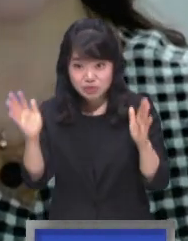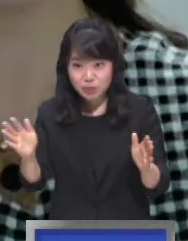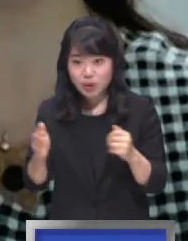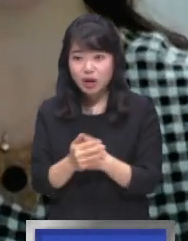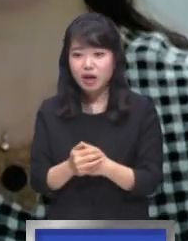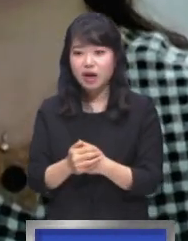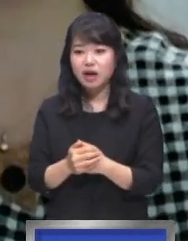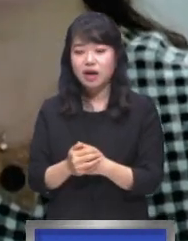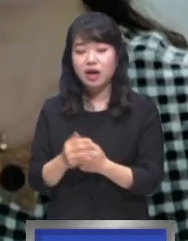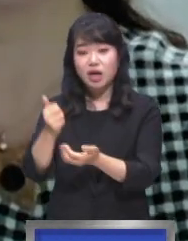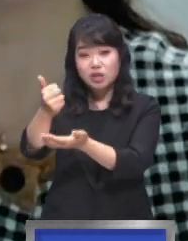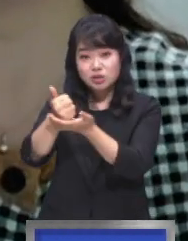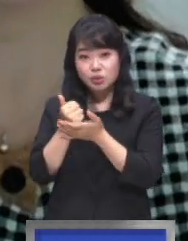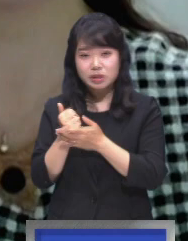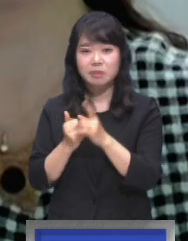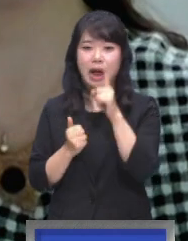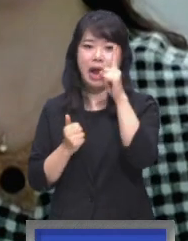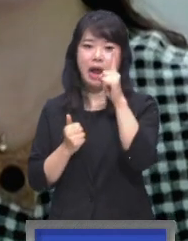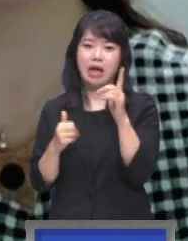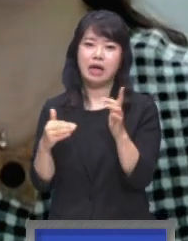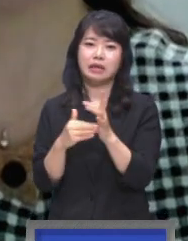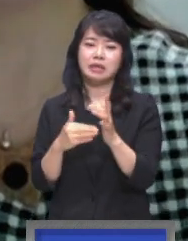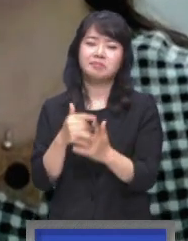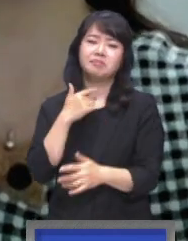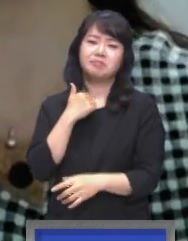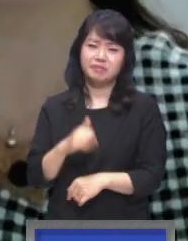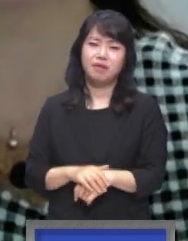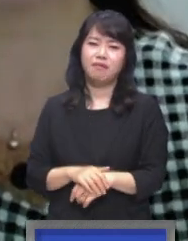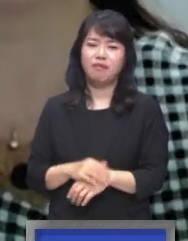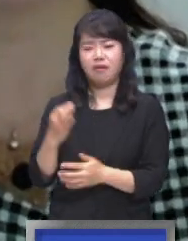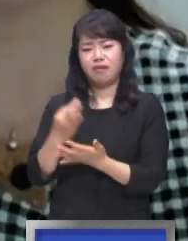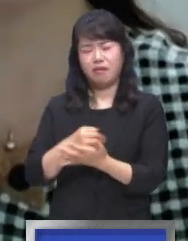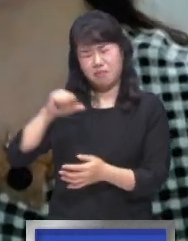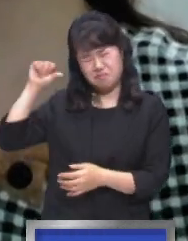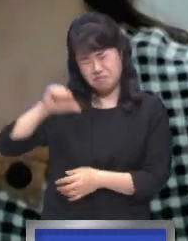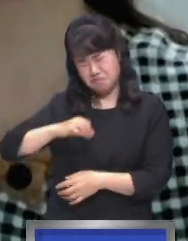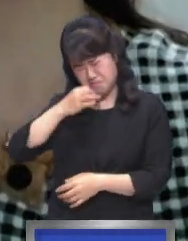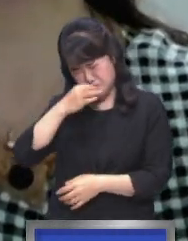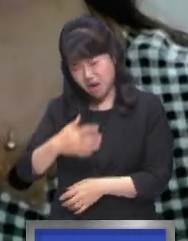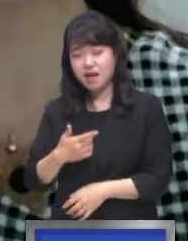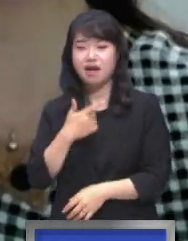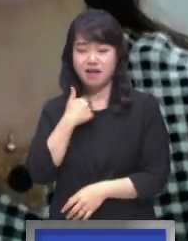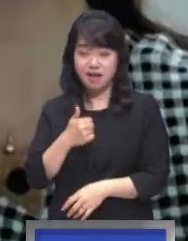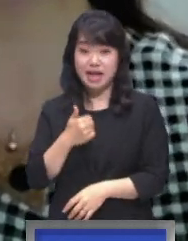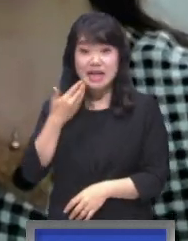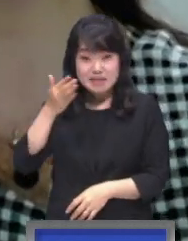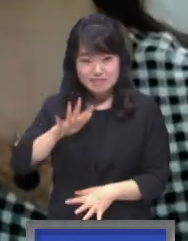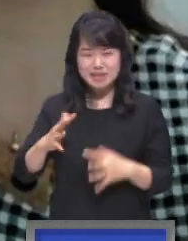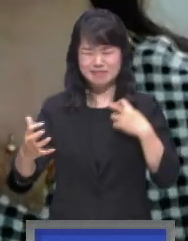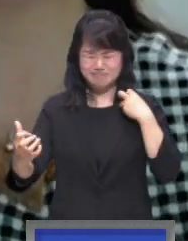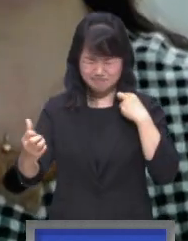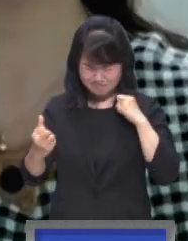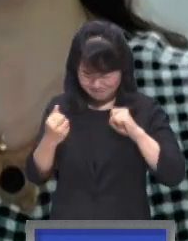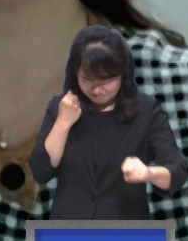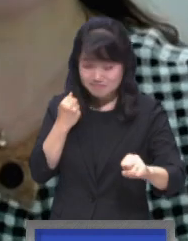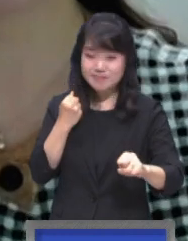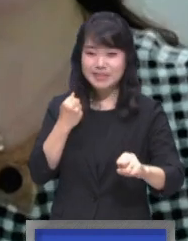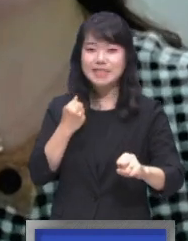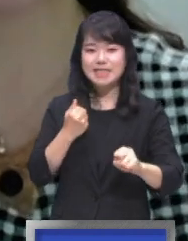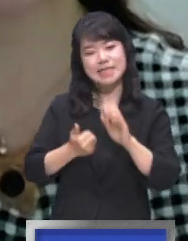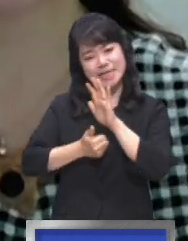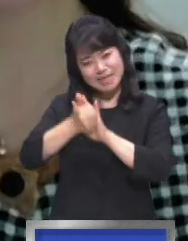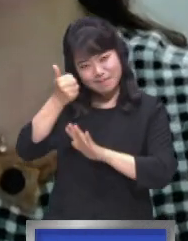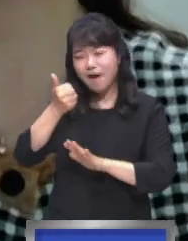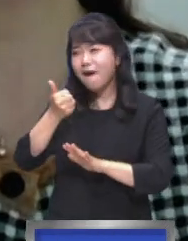매장에 한 팀만 있은 적도 있다고 해요. 많이 힘드셨을 것 같아요. 그렇지만 그럼에도 불구하고 희망을